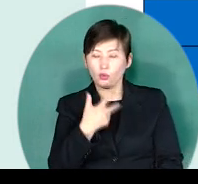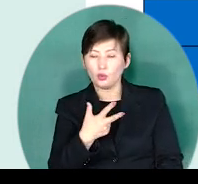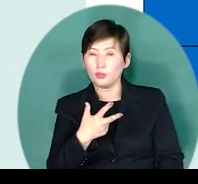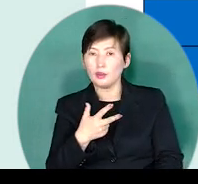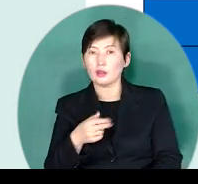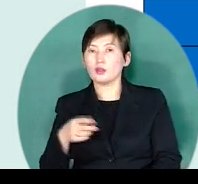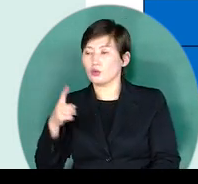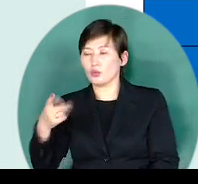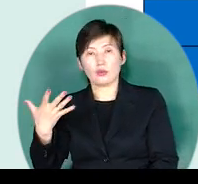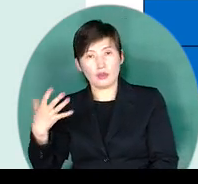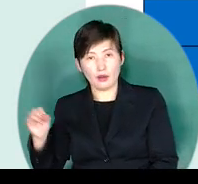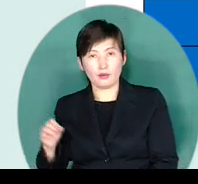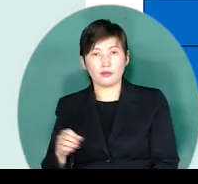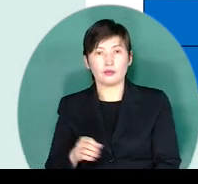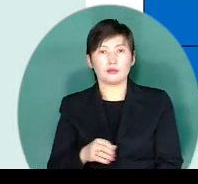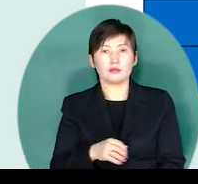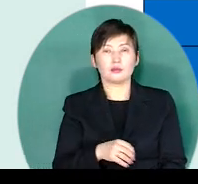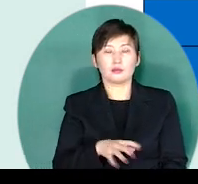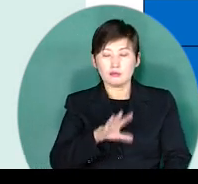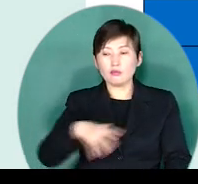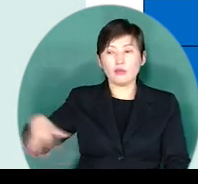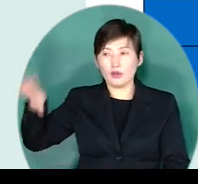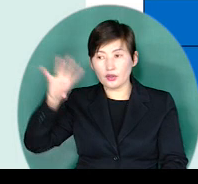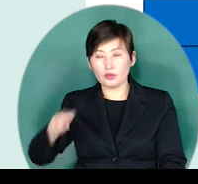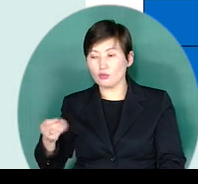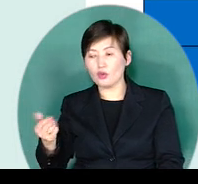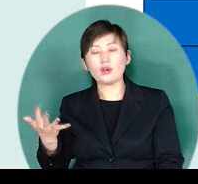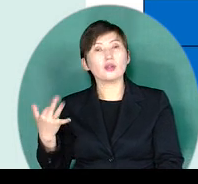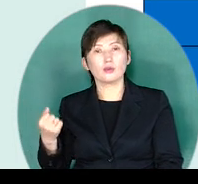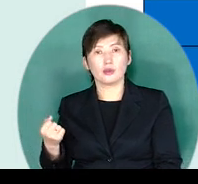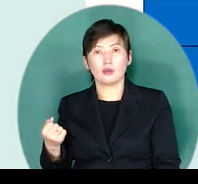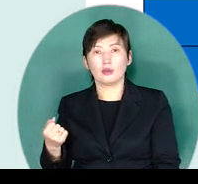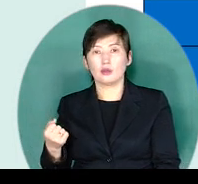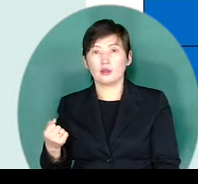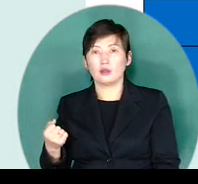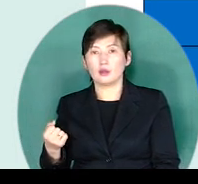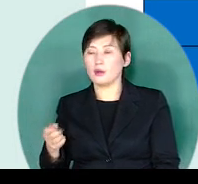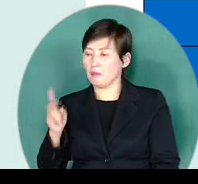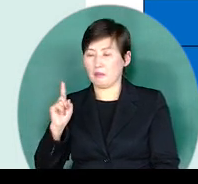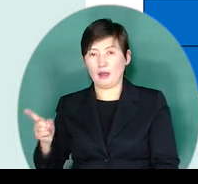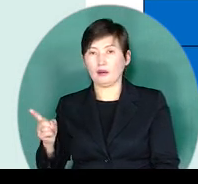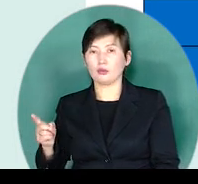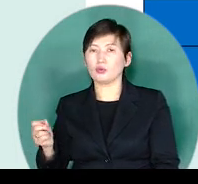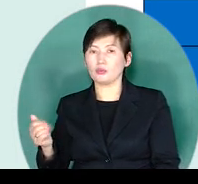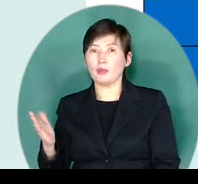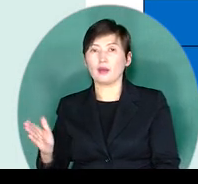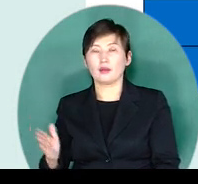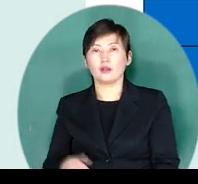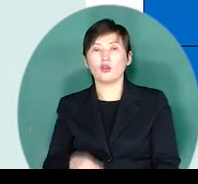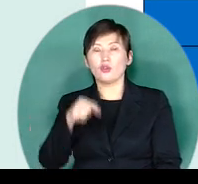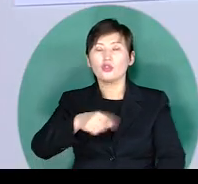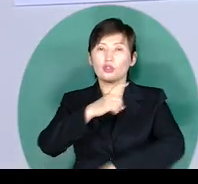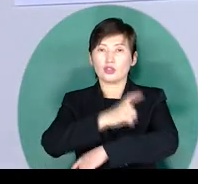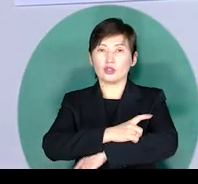150, 200, 500. За нийт хэдэн төгрөг болж байна? Нийт 1000 төгрөг болж байна. Тэгвэл